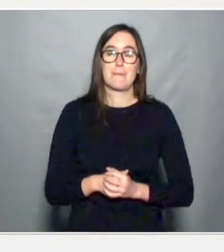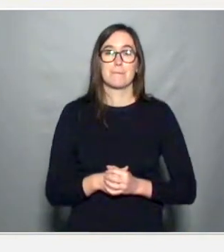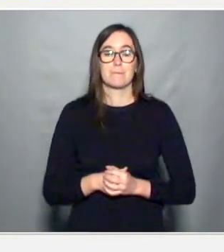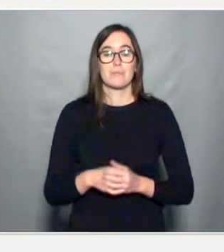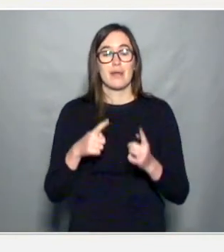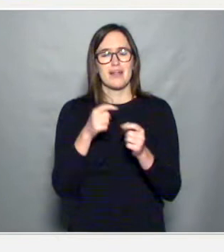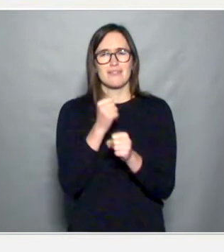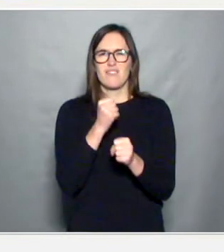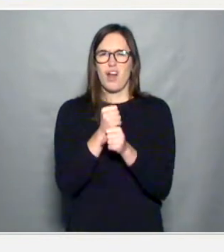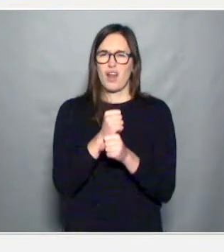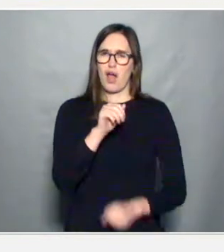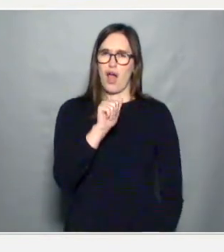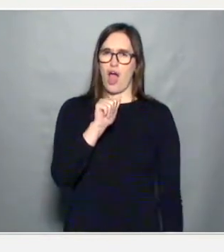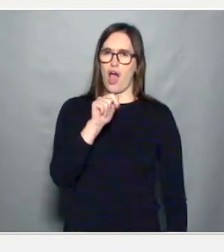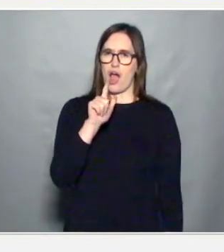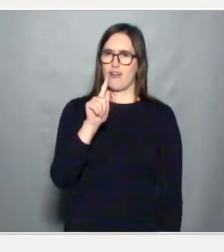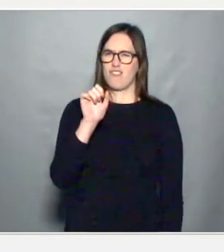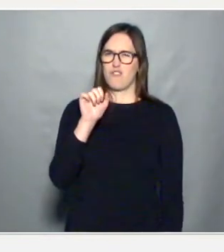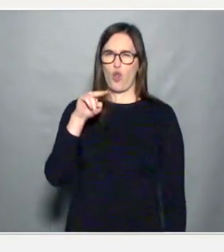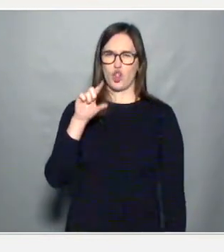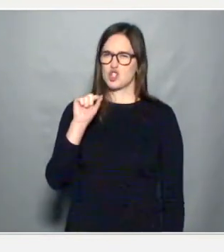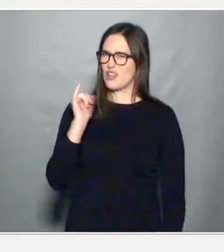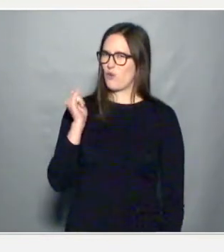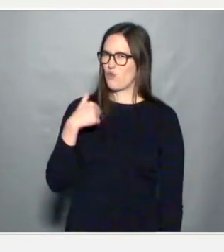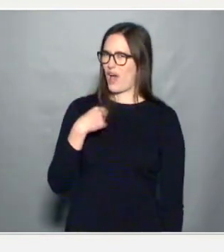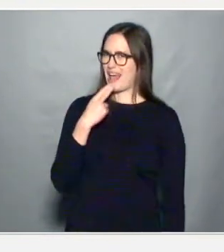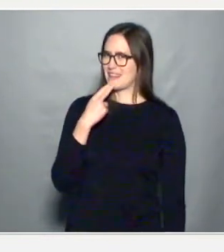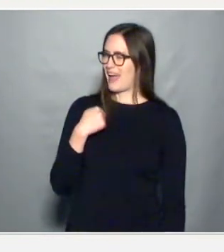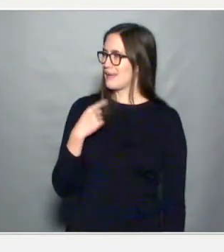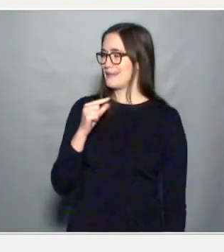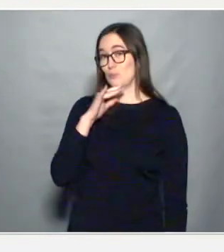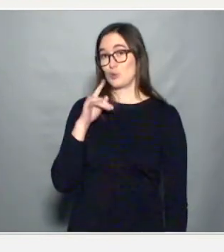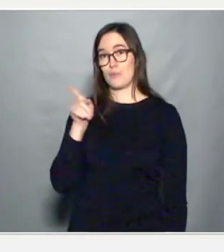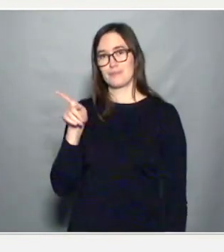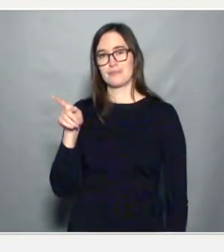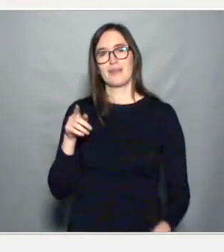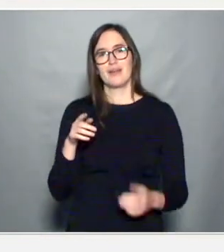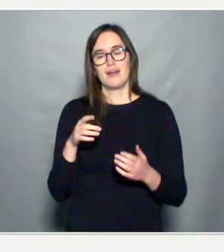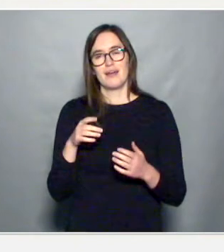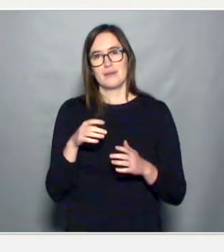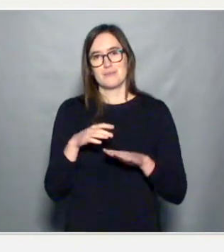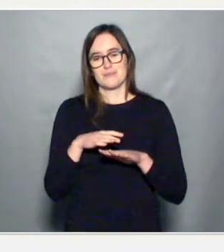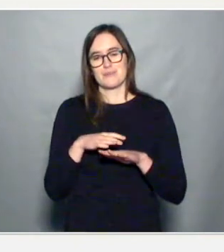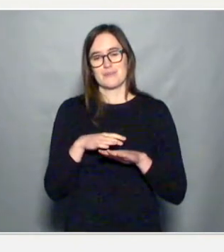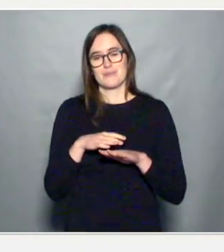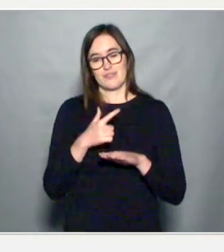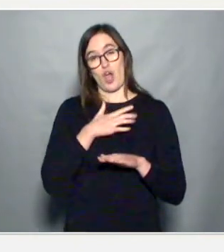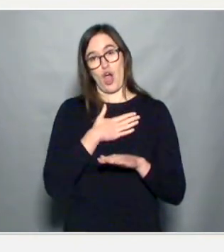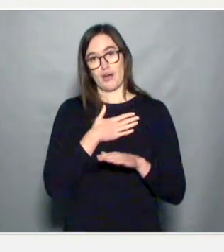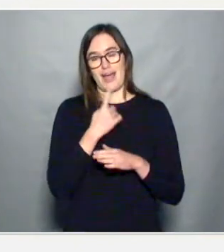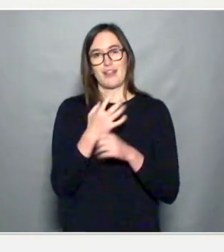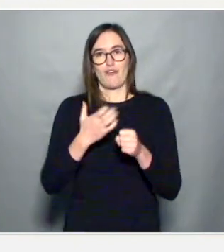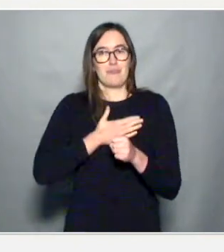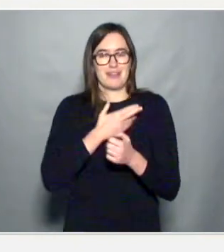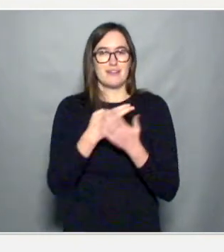Alfons då? Ja, varför heter jag Alfons? Jag ska berätta väldigt, väldigt kort. Det här är roligt. Vi har ju ett namn, eller ett av mina